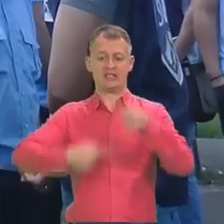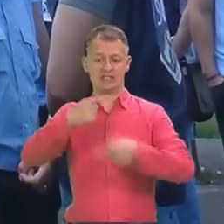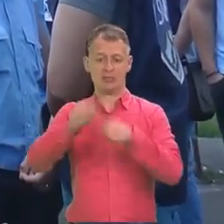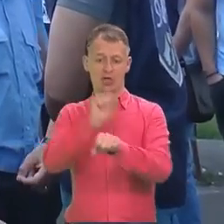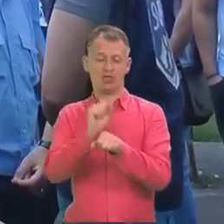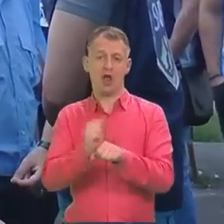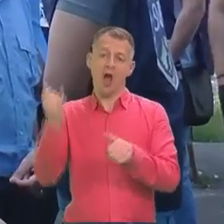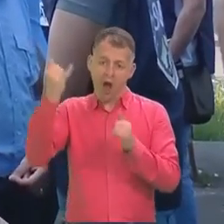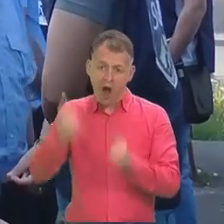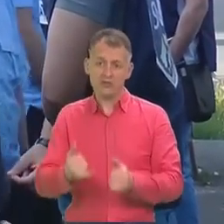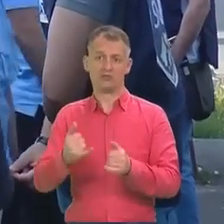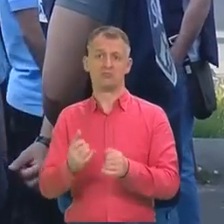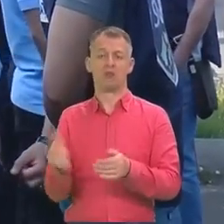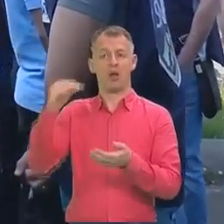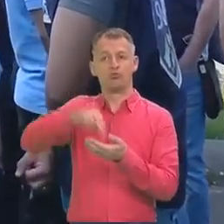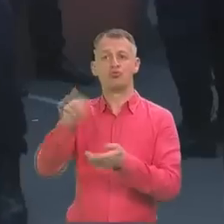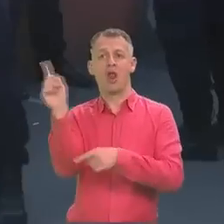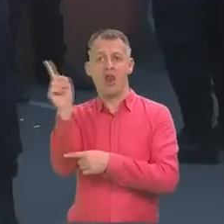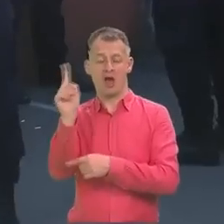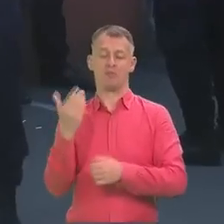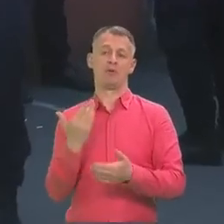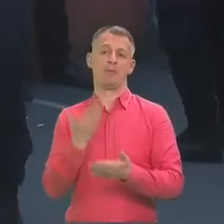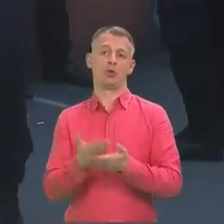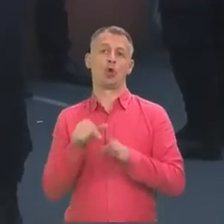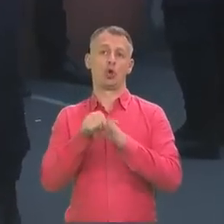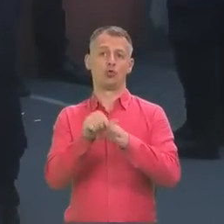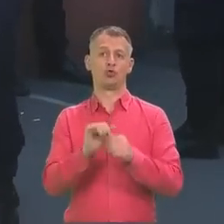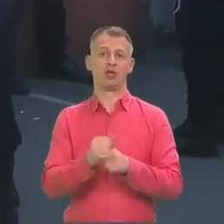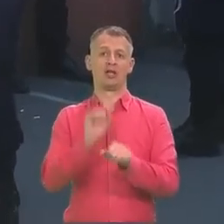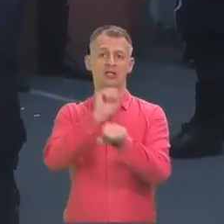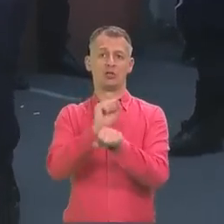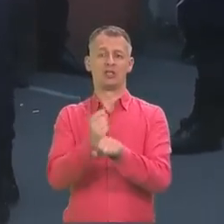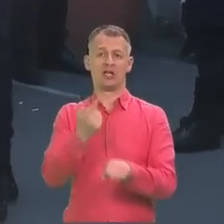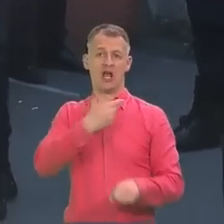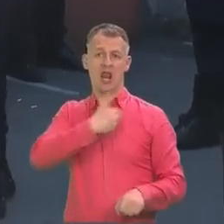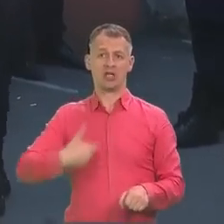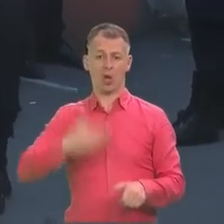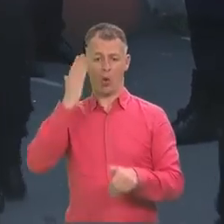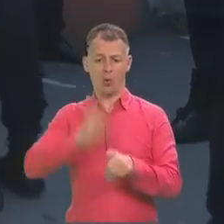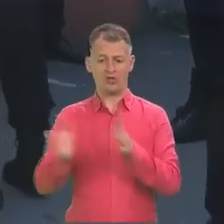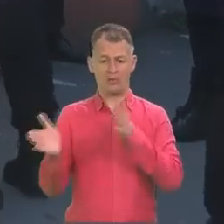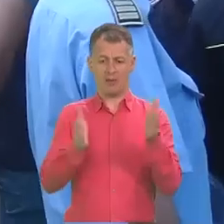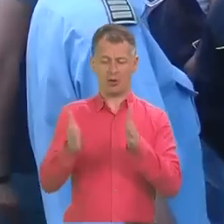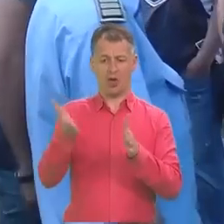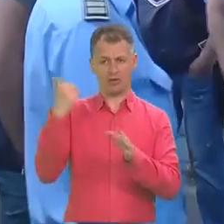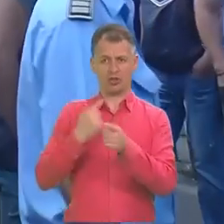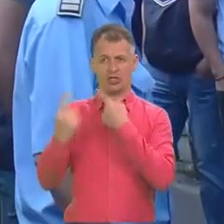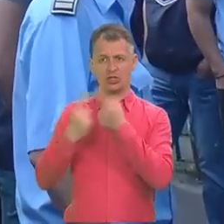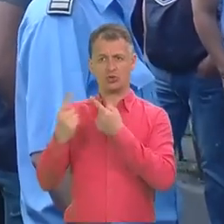alarmă conducerii penitenciarului Galați. Au fost ultima perioadă foarte multe discuții